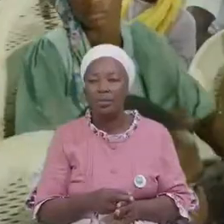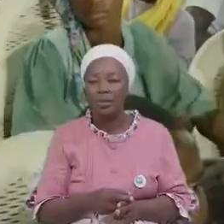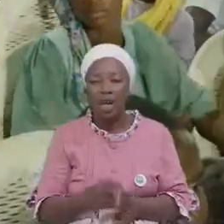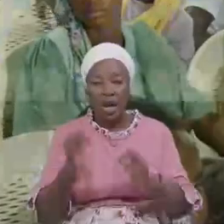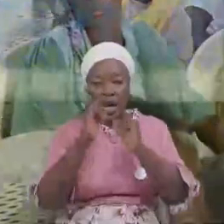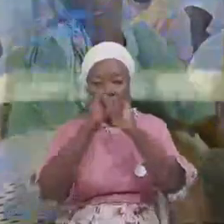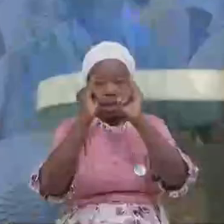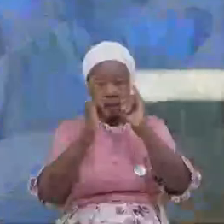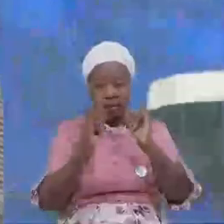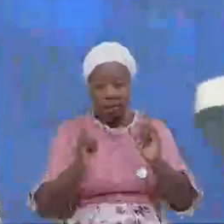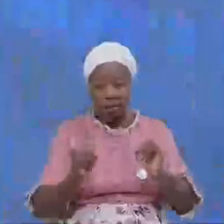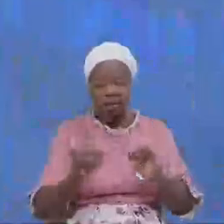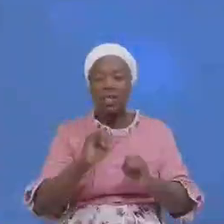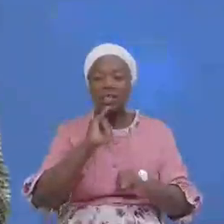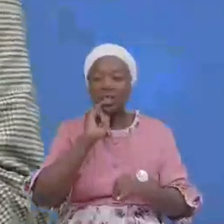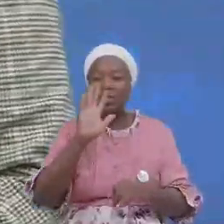L'idolâtrie est ton ennemi.